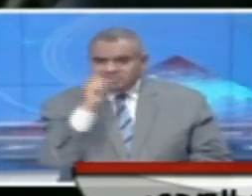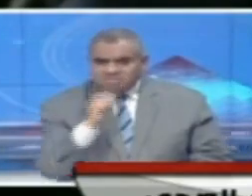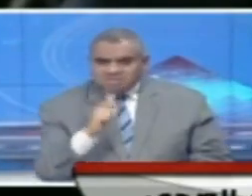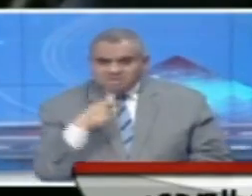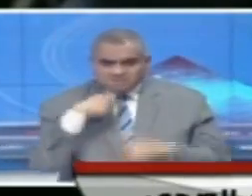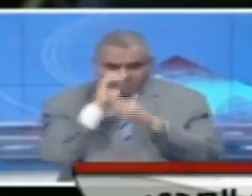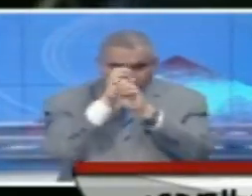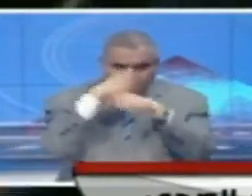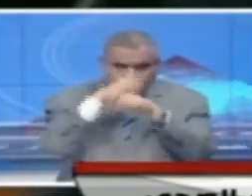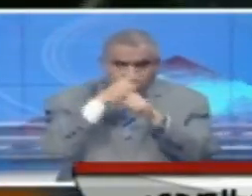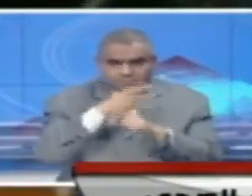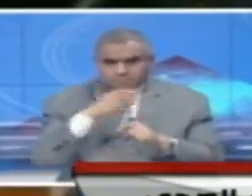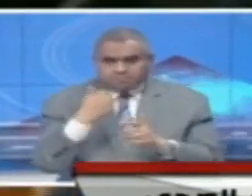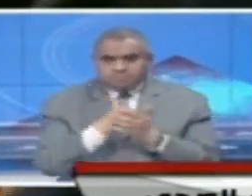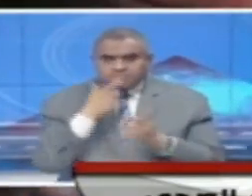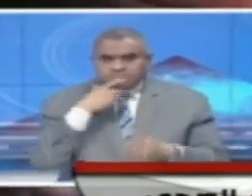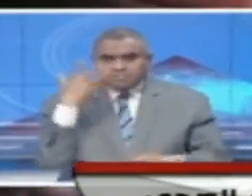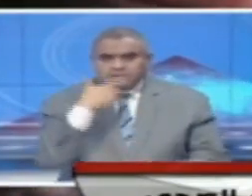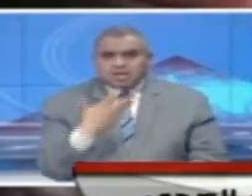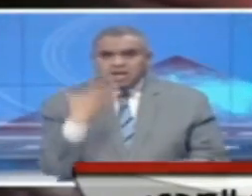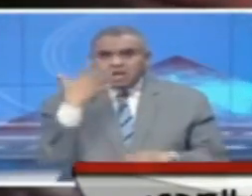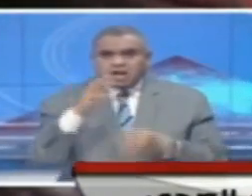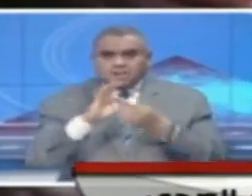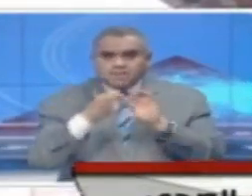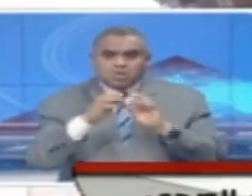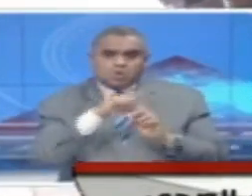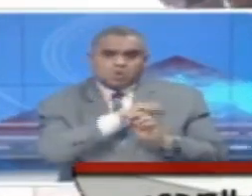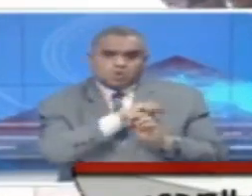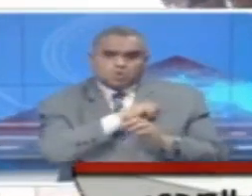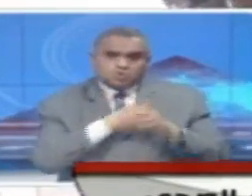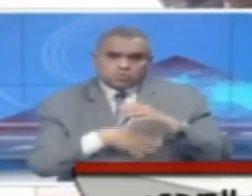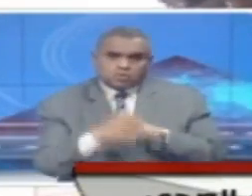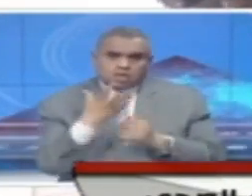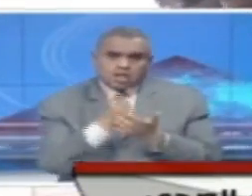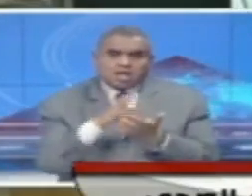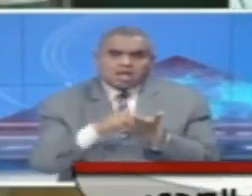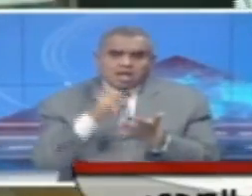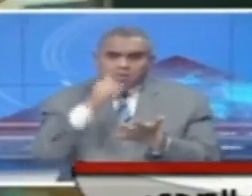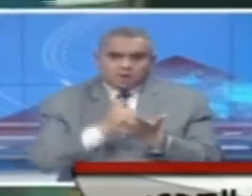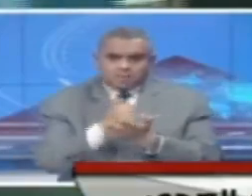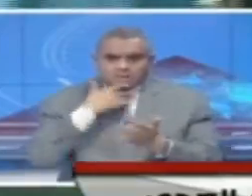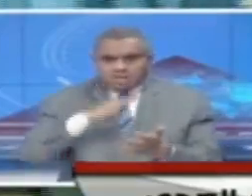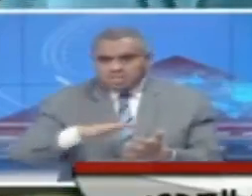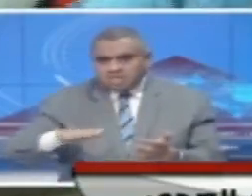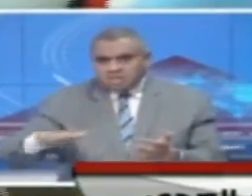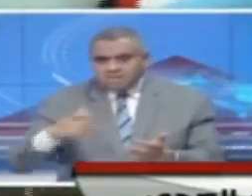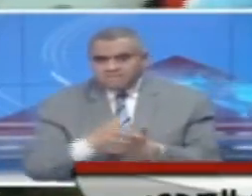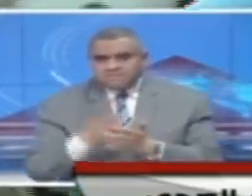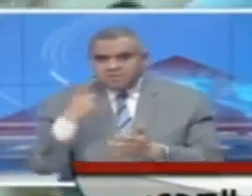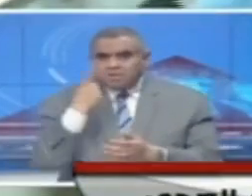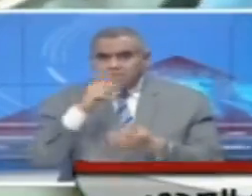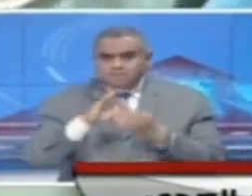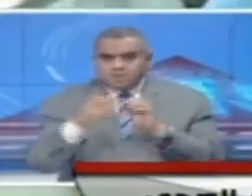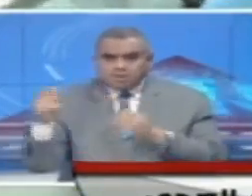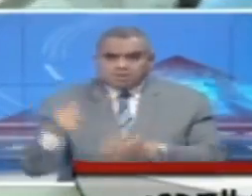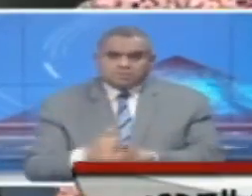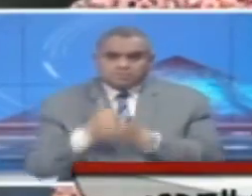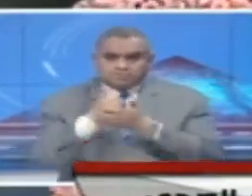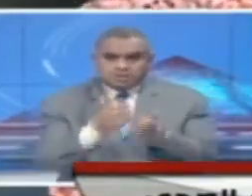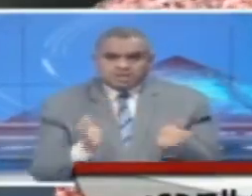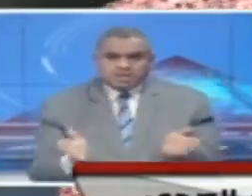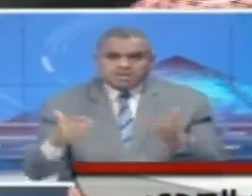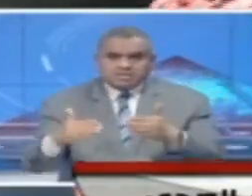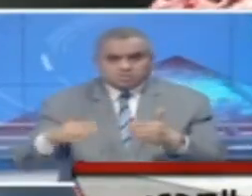الطبية لما يقرب من 5 ملايين طالب بالمرحلة الابتدائية ومليون مواطن بتمويل من صندوق تحيا